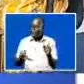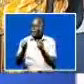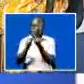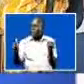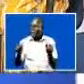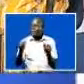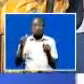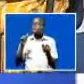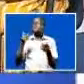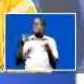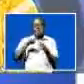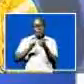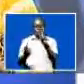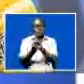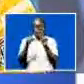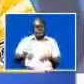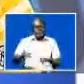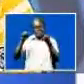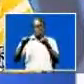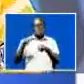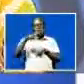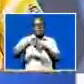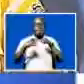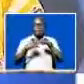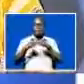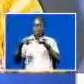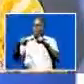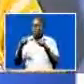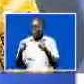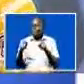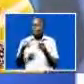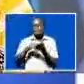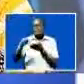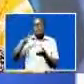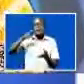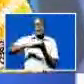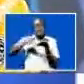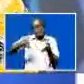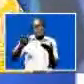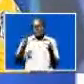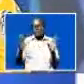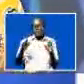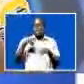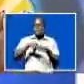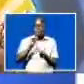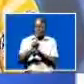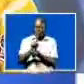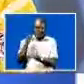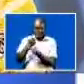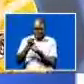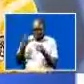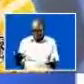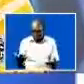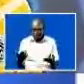mwanamke hata ukienda kwa bosi sahihi. Bosi asubuhi saa 2 uniambie niandike karatasi ndio hii niliandika. Saa 5 ukaniambia nifanye hivi.